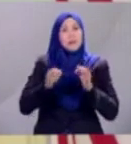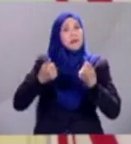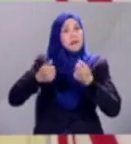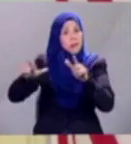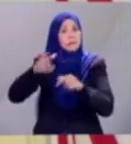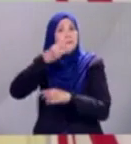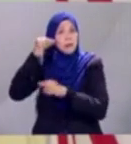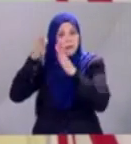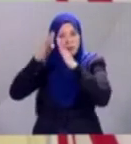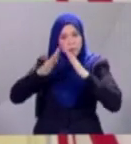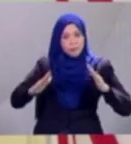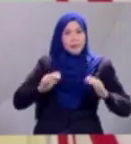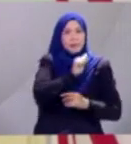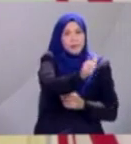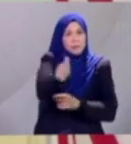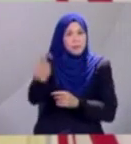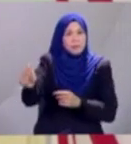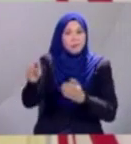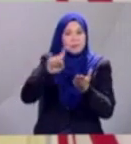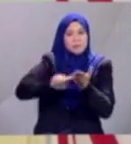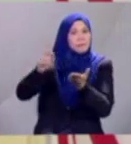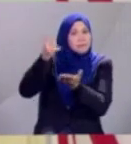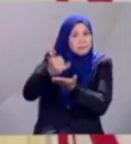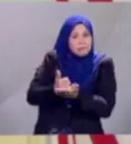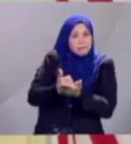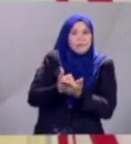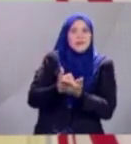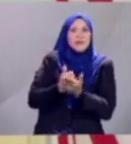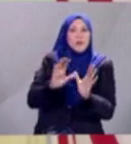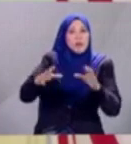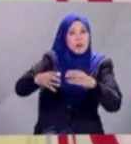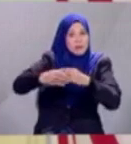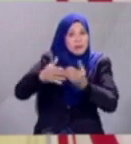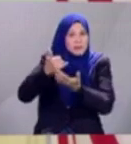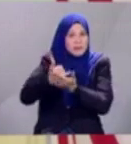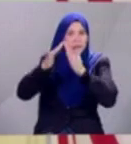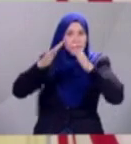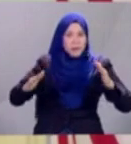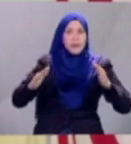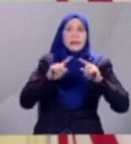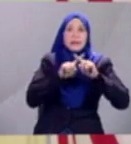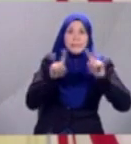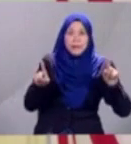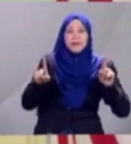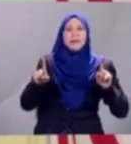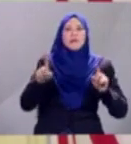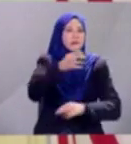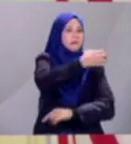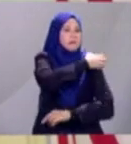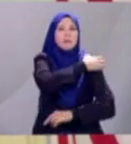pulang ke rumah masing-masing untuk membuat kuarantin sendiri, tetapi mereka akan dipantau